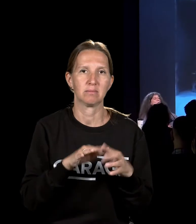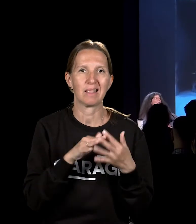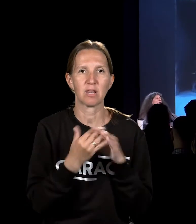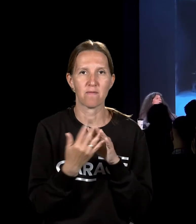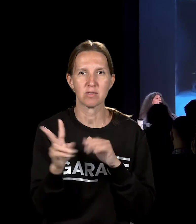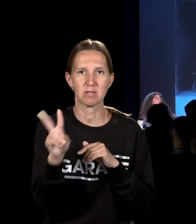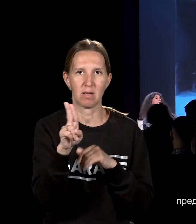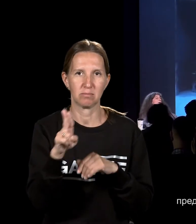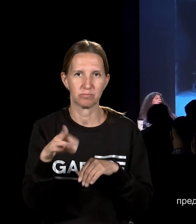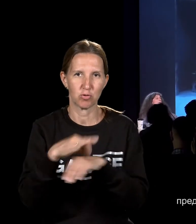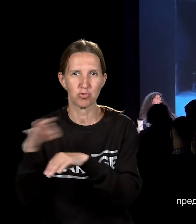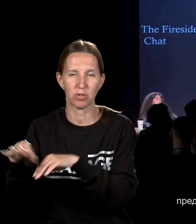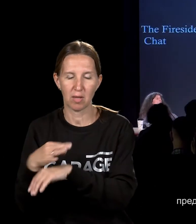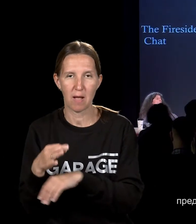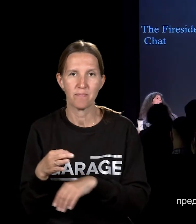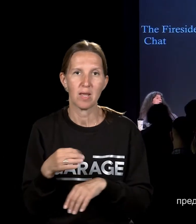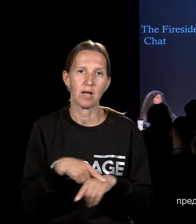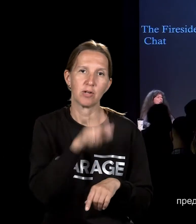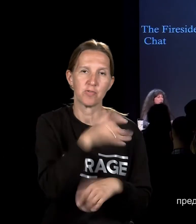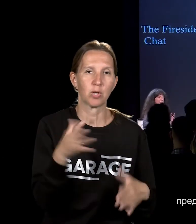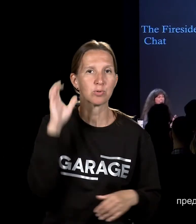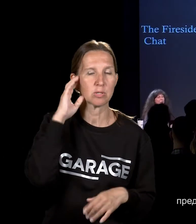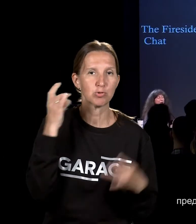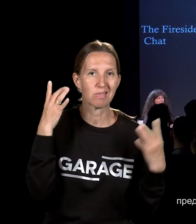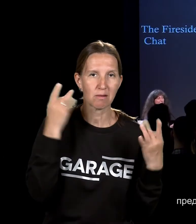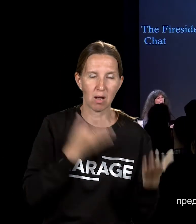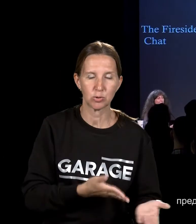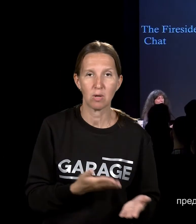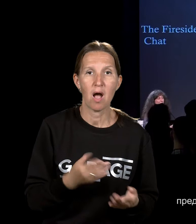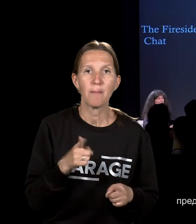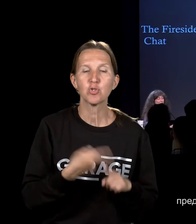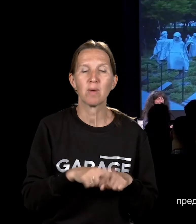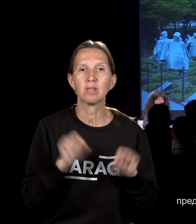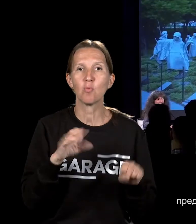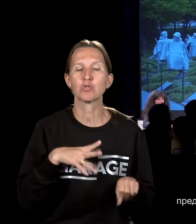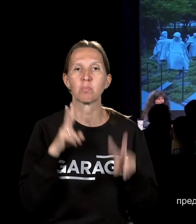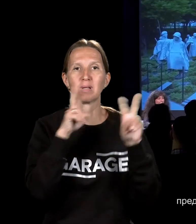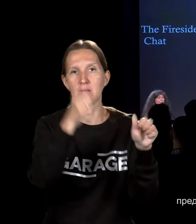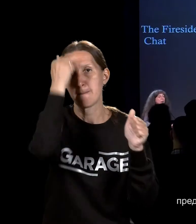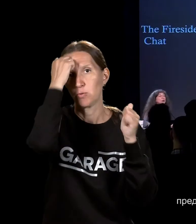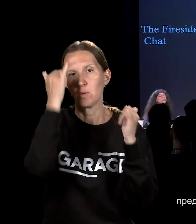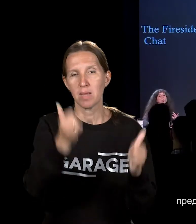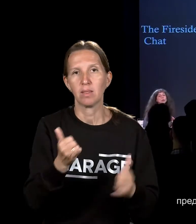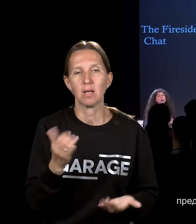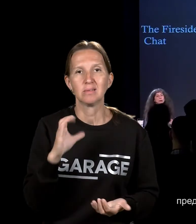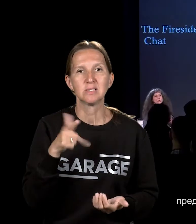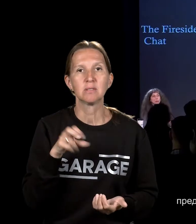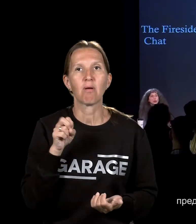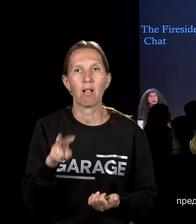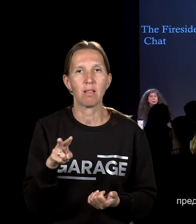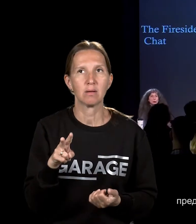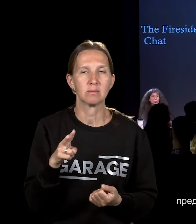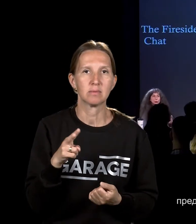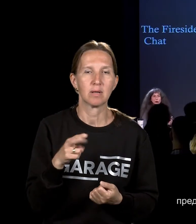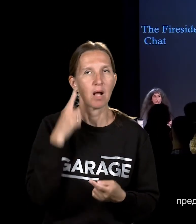который слушает радио. И почему это становится возможным как монумент, что еще происходит в этот